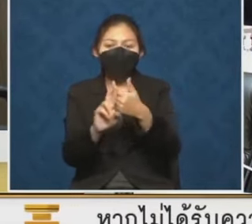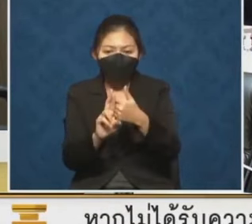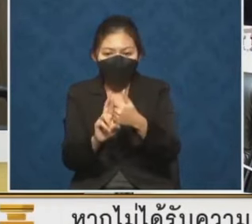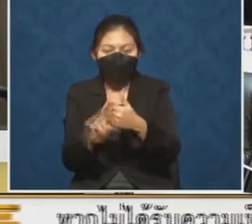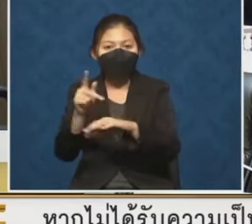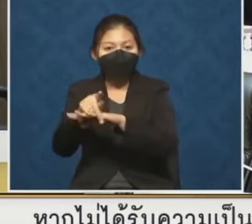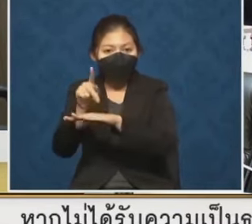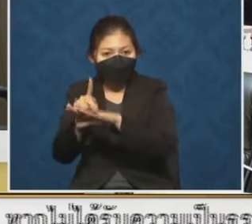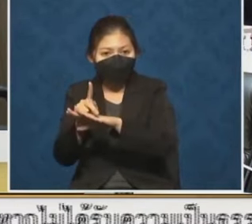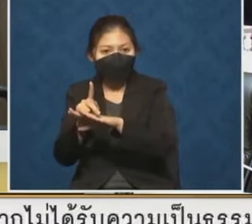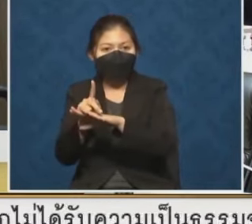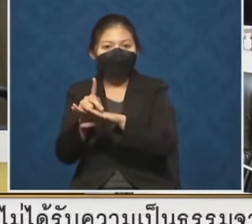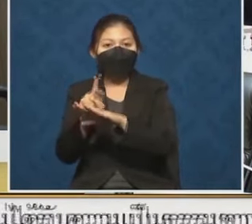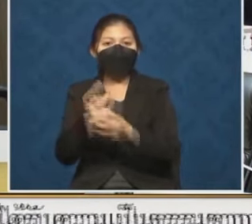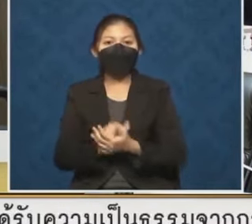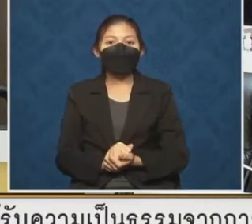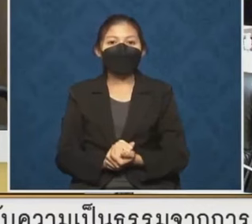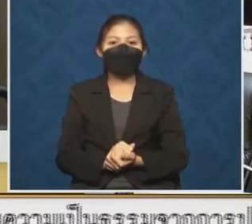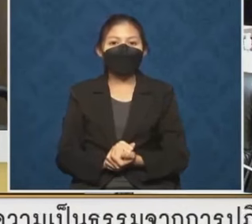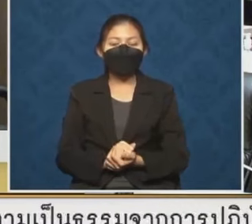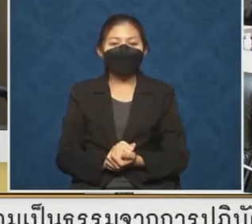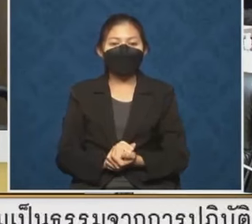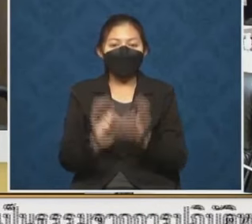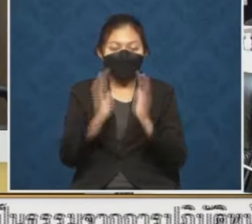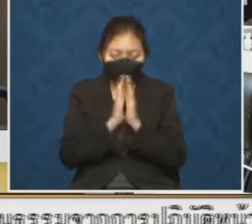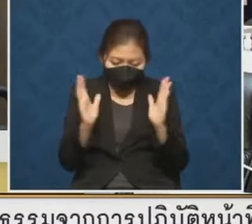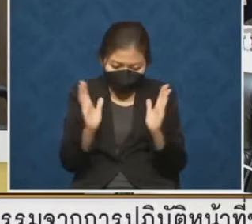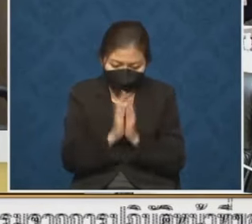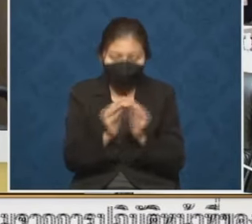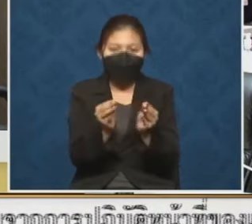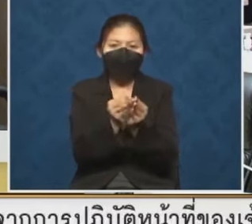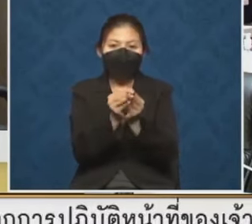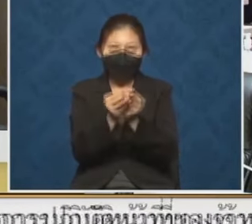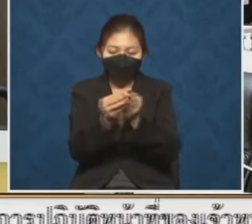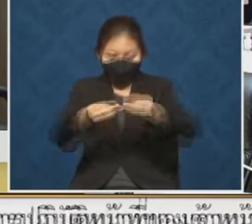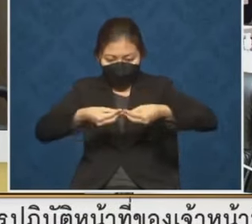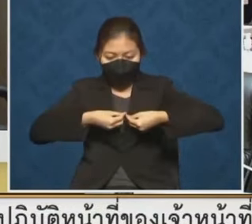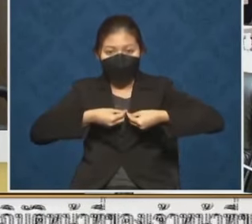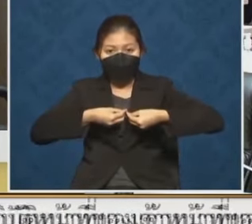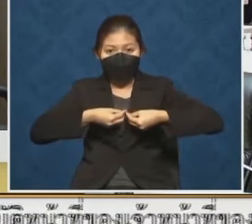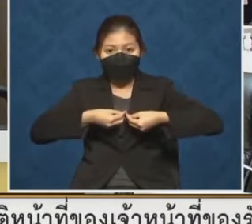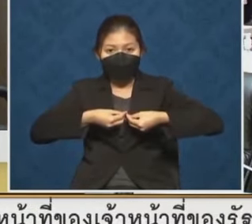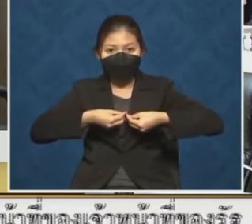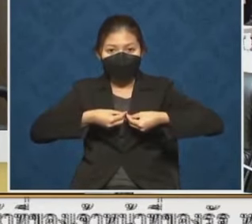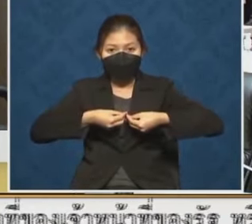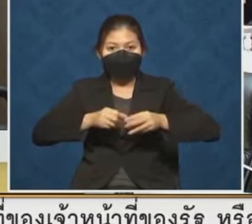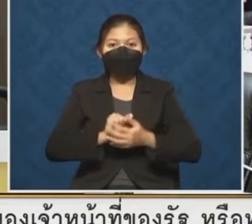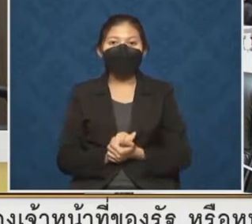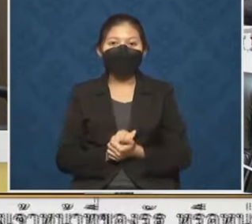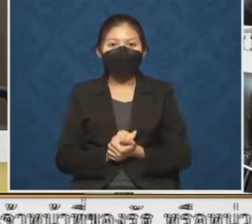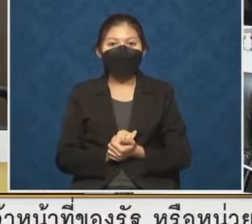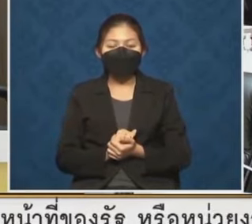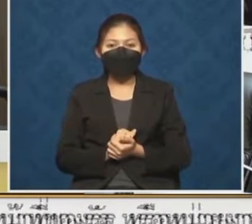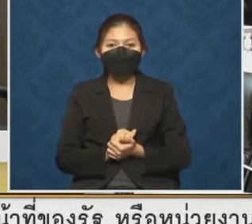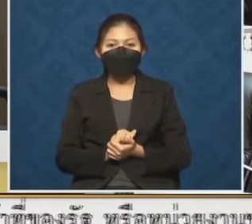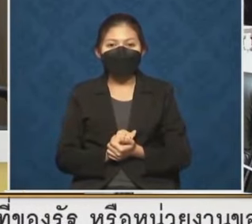ครแล้วเป็นผู้นำพรรคเพื่อไทยอภิปรายไม่ไว้วางใจรัฐบาลอภิสิทธิ ์อ๋อนำ